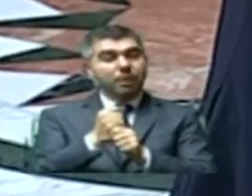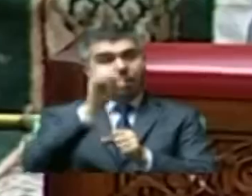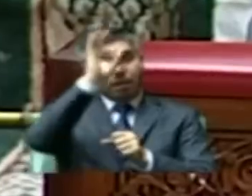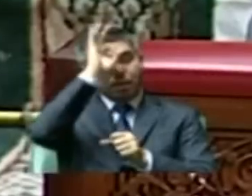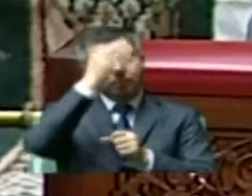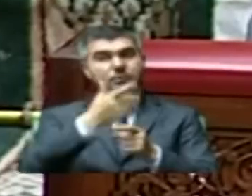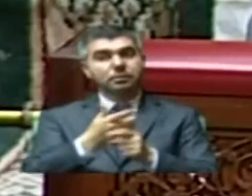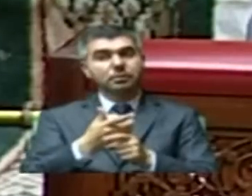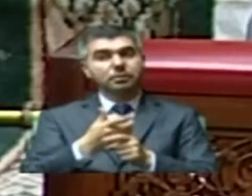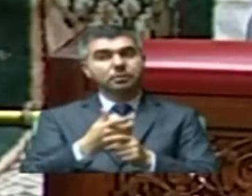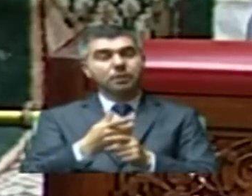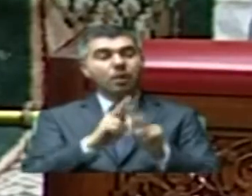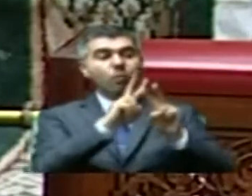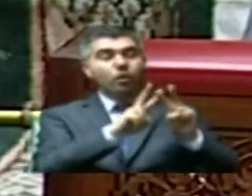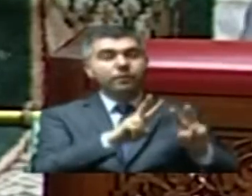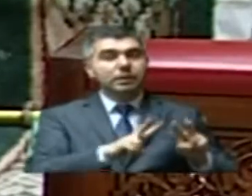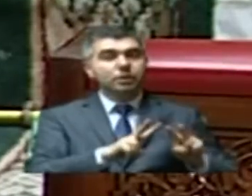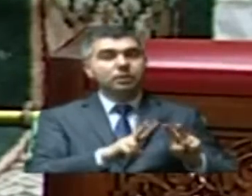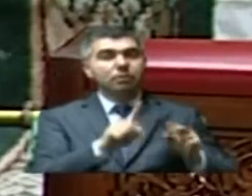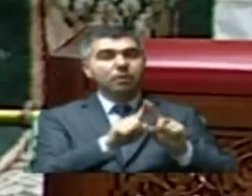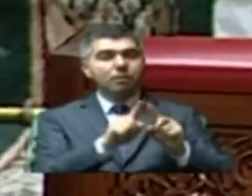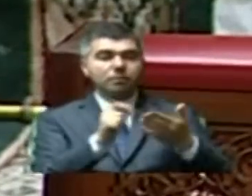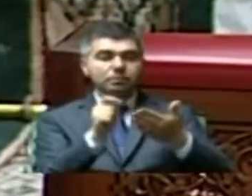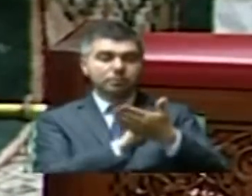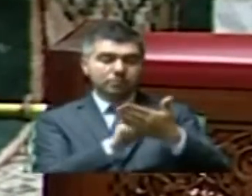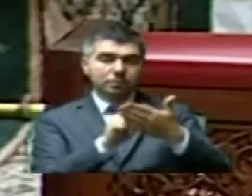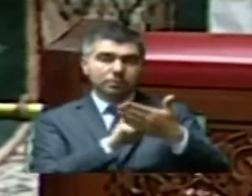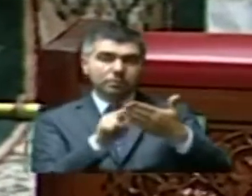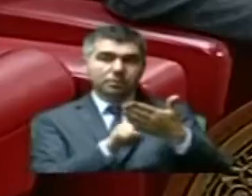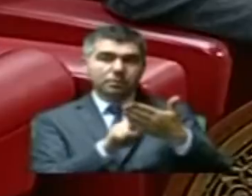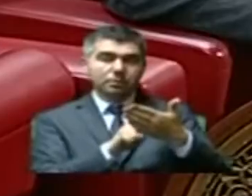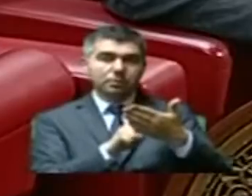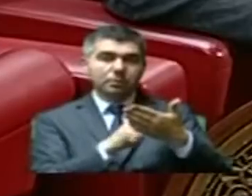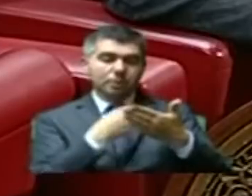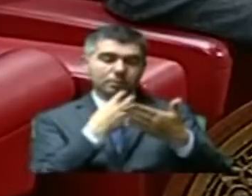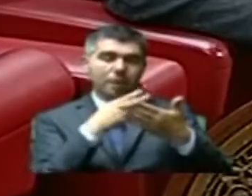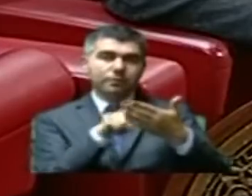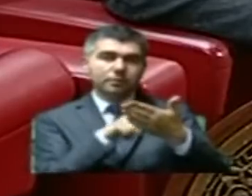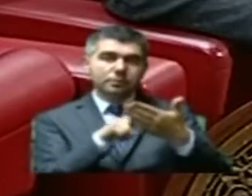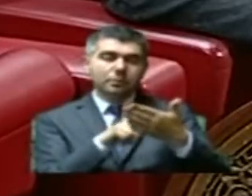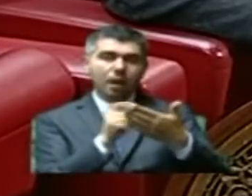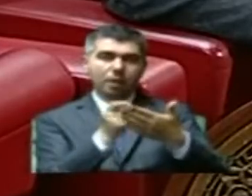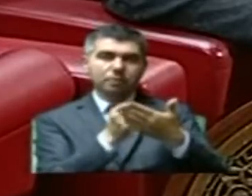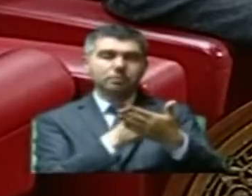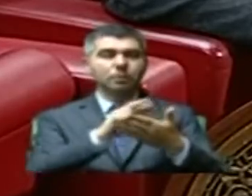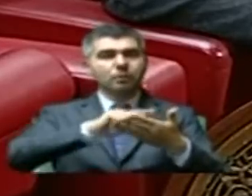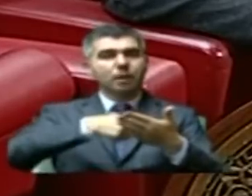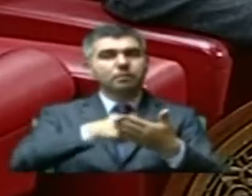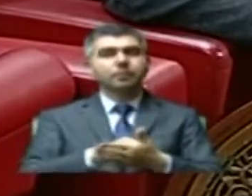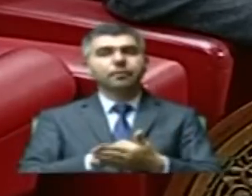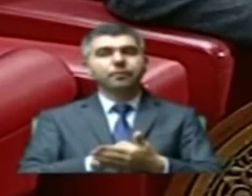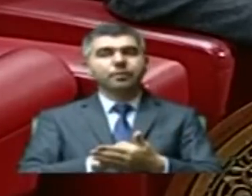هو كيطالع هو كيوقع ياك القضية. أنا قلت لك واحد القضية، هاد الإخوان ديال